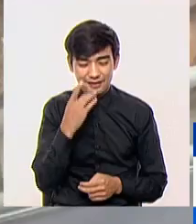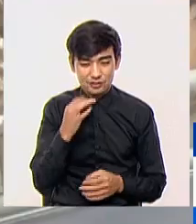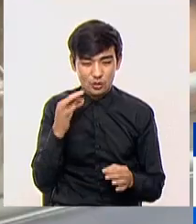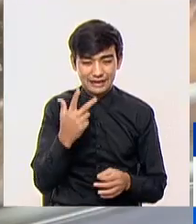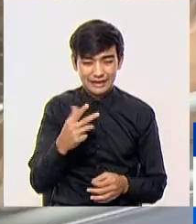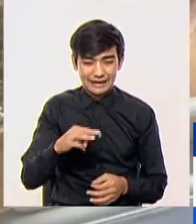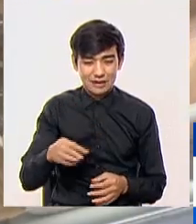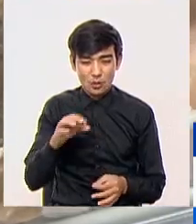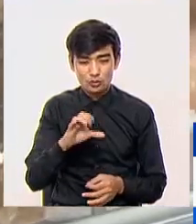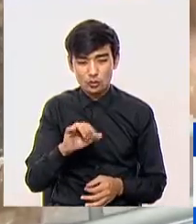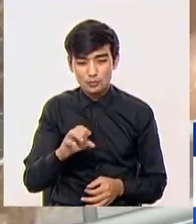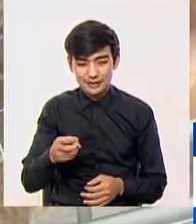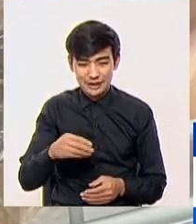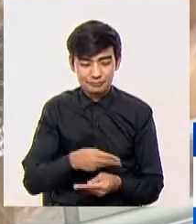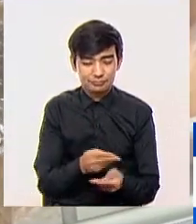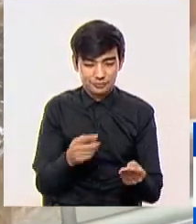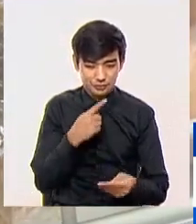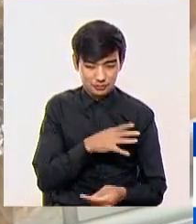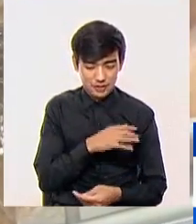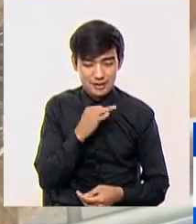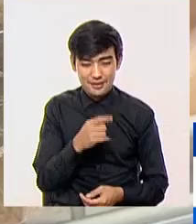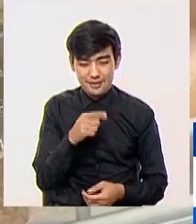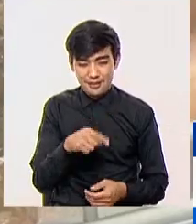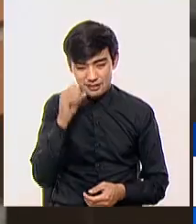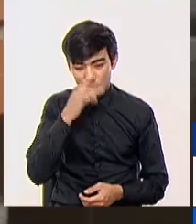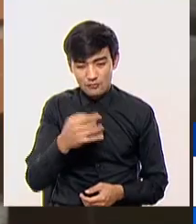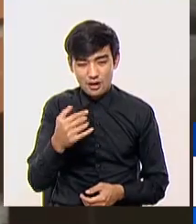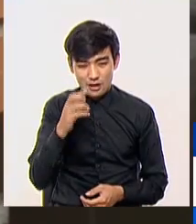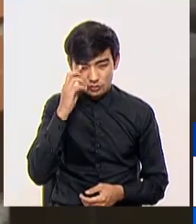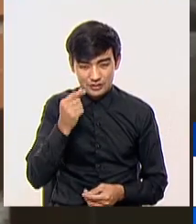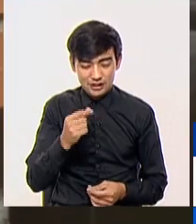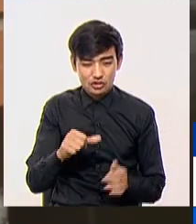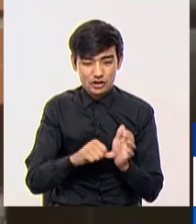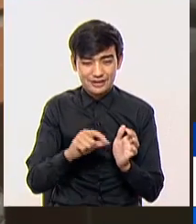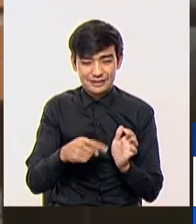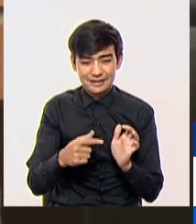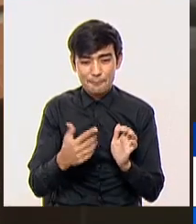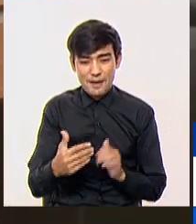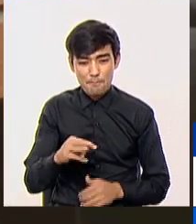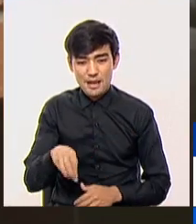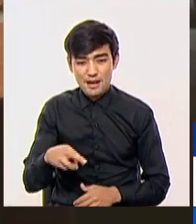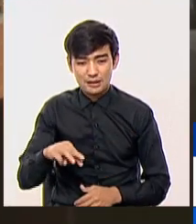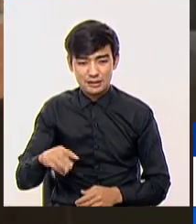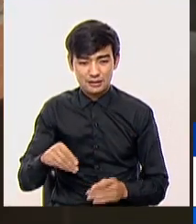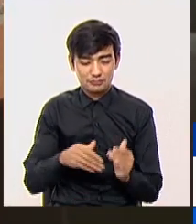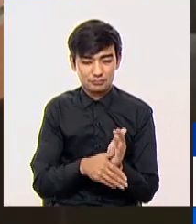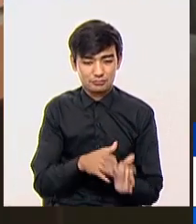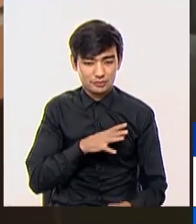мөлшерінде субсидия беріліп жатқанын атап өтті. Оған биыл республика бюджеттен 6,5 миллиард теңге бөлінген.